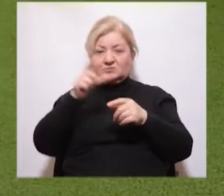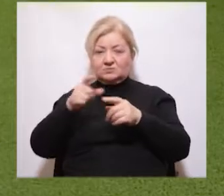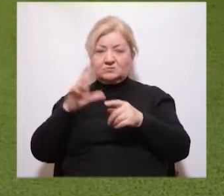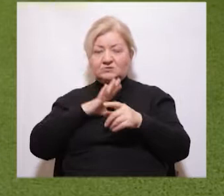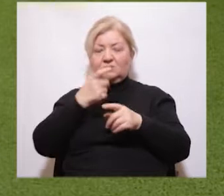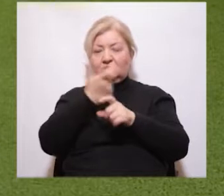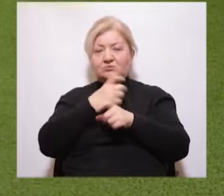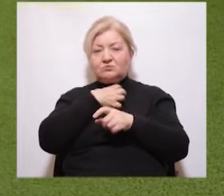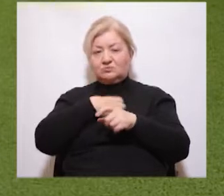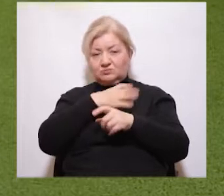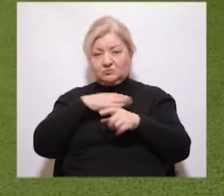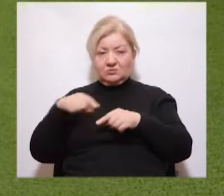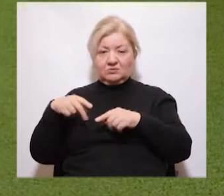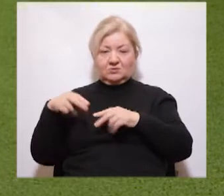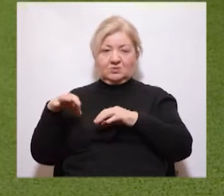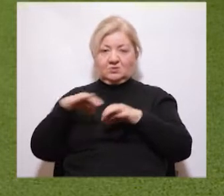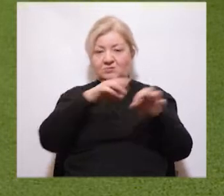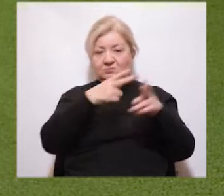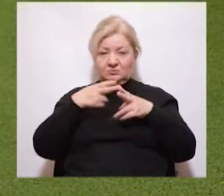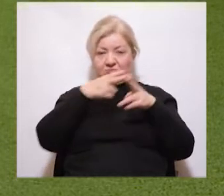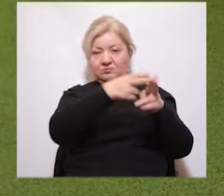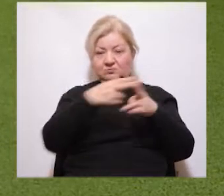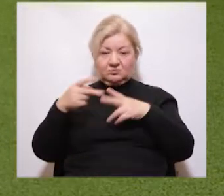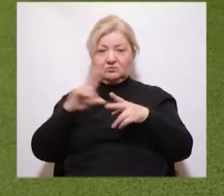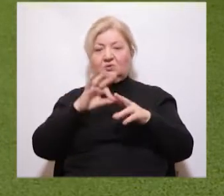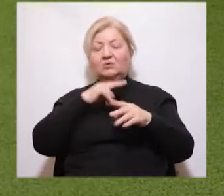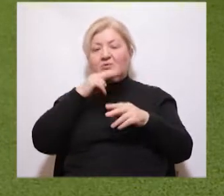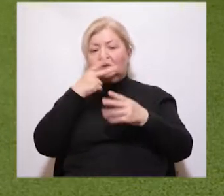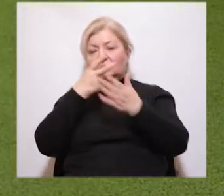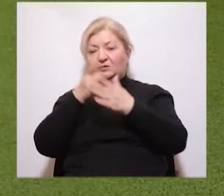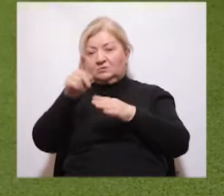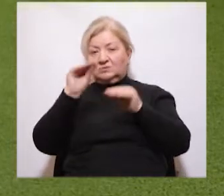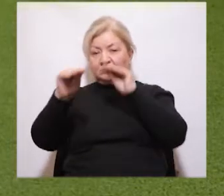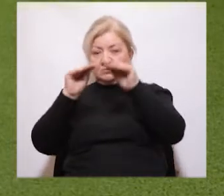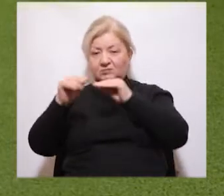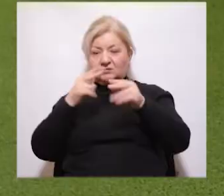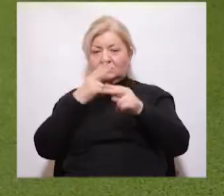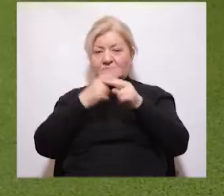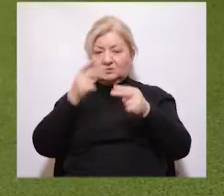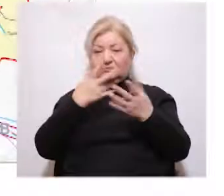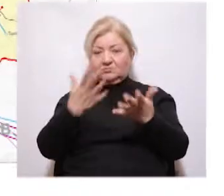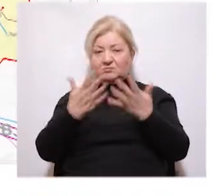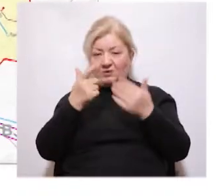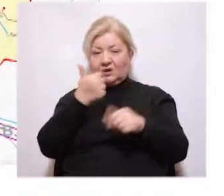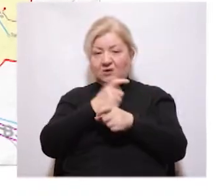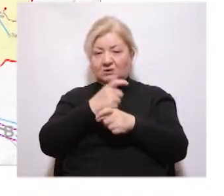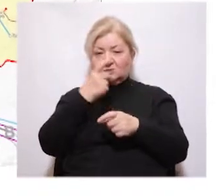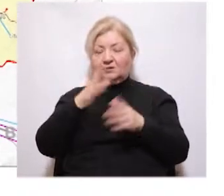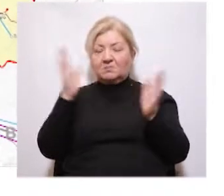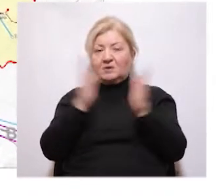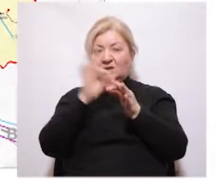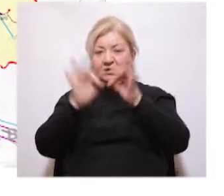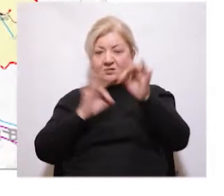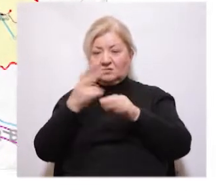მგზავრების გადაყვანისათვის ეს ძალიან მნიშვნელოვანი ტრანსპორტია, თუმცა თუ დავაკვირდებით სარკინიგზო ხაზების განლაგებას, განსაკუთრებით კარგად ჩანს